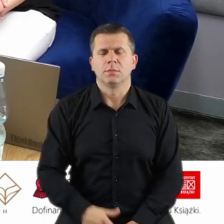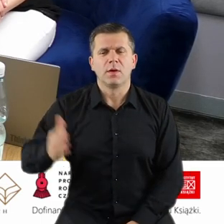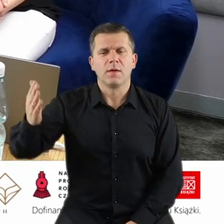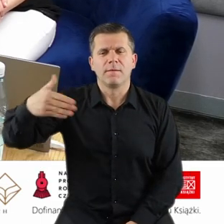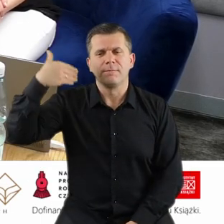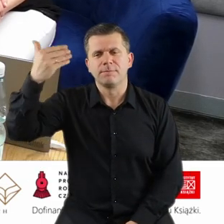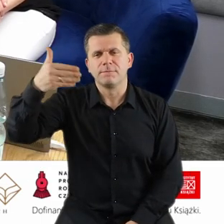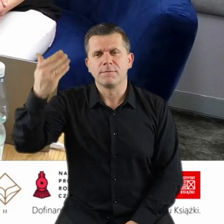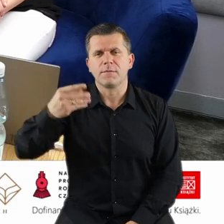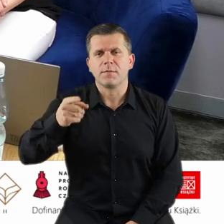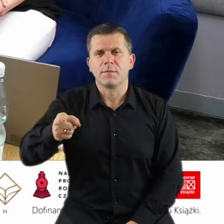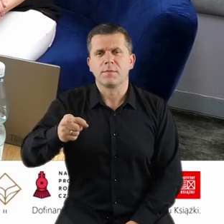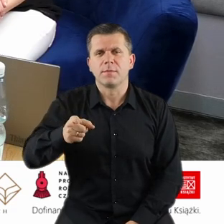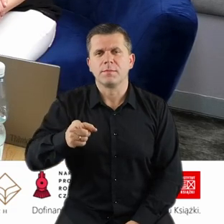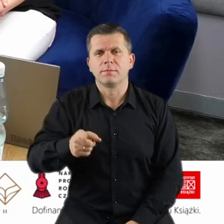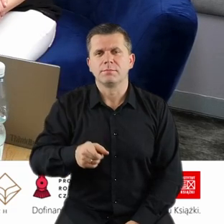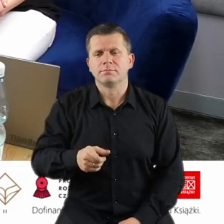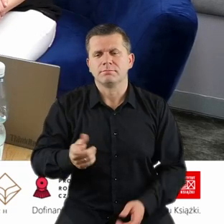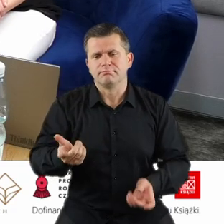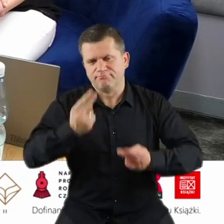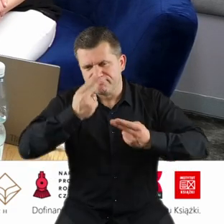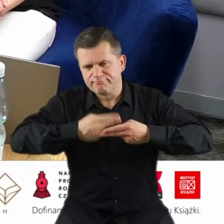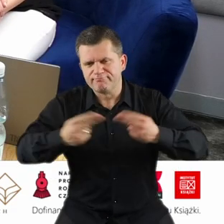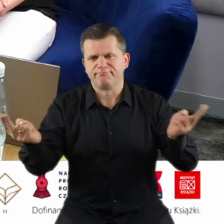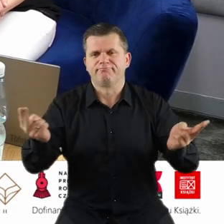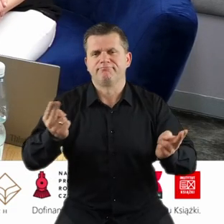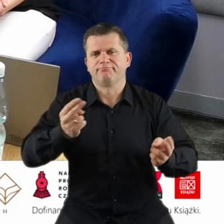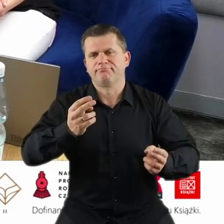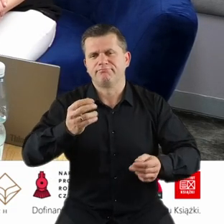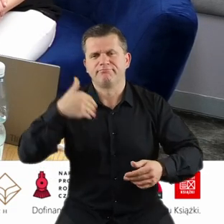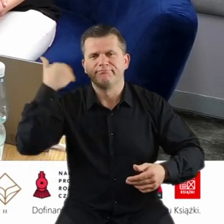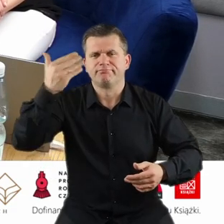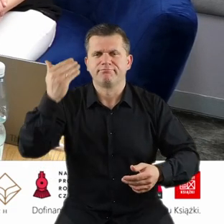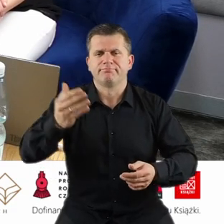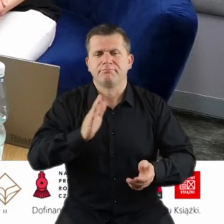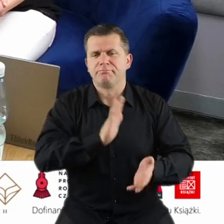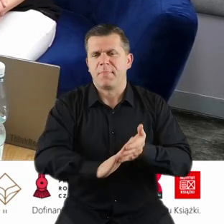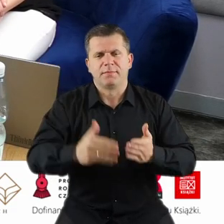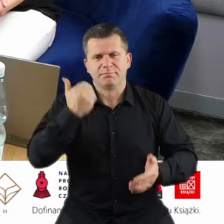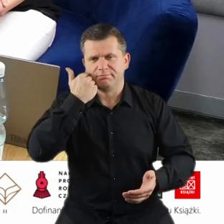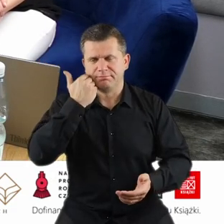wykłady były w sposób taki mocno bezpruderyjny sposób i dosłowny, nie będę cytował.